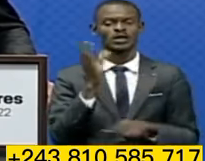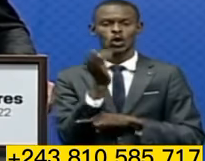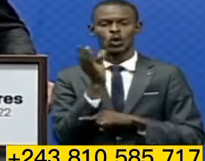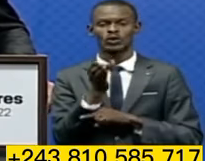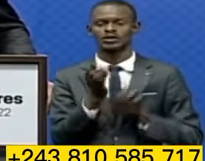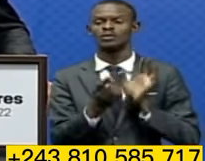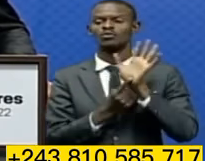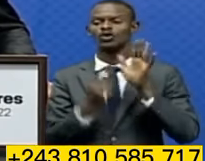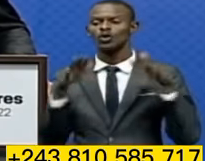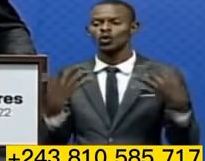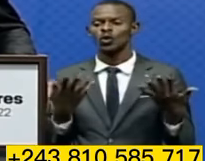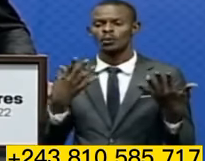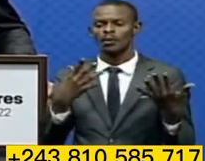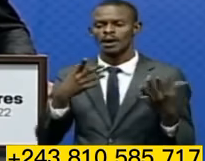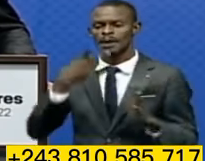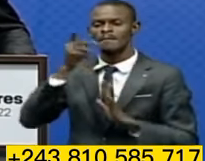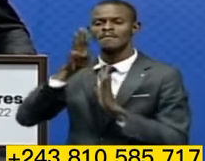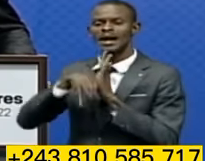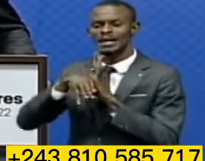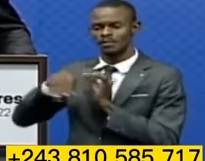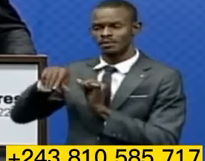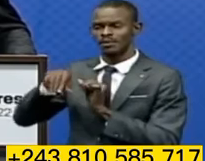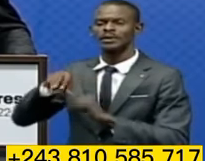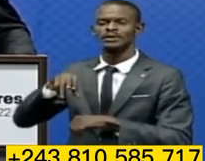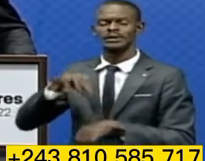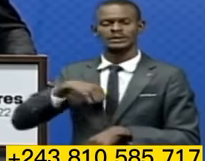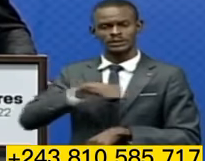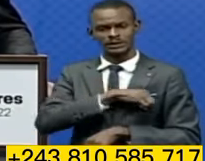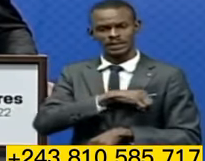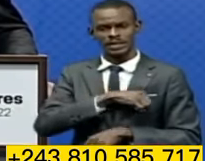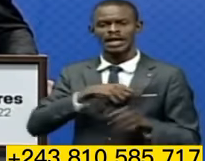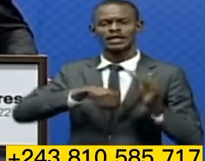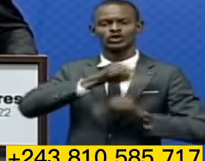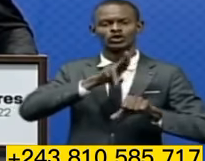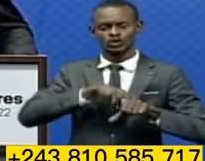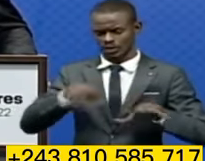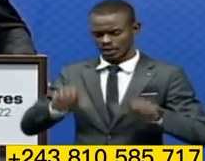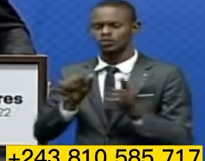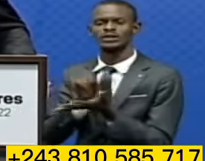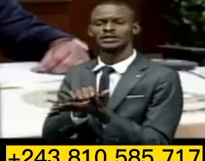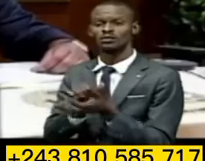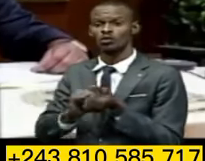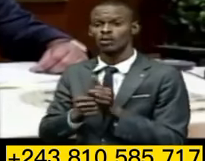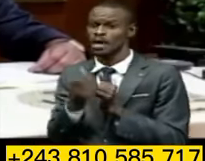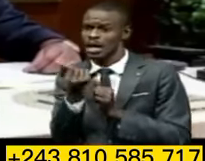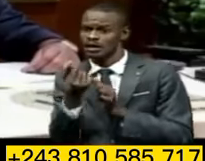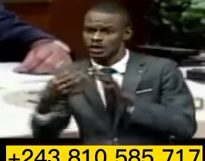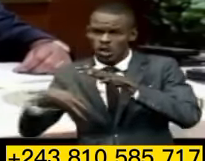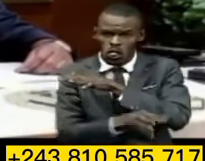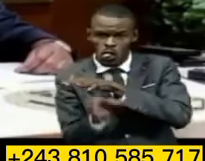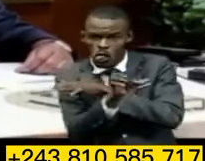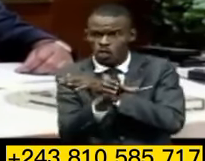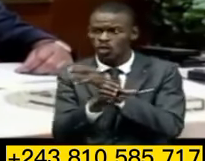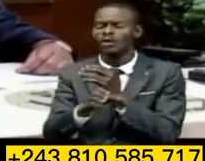par les deux chambres du Parlement la loi anti-blanchiment et la nouvelle loi bancaire d'ici la fin du mois de septembre, afin de